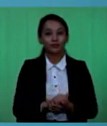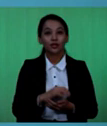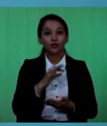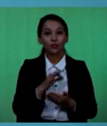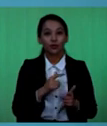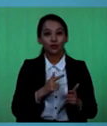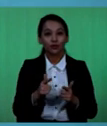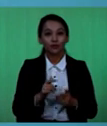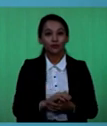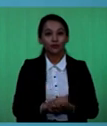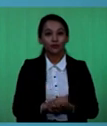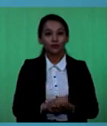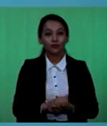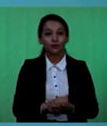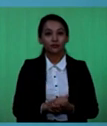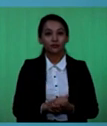Javobingiz tayyormi?